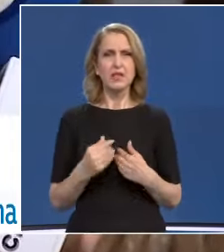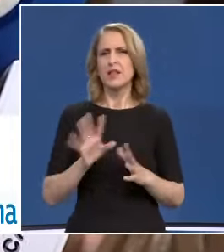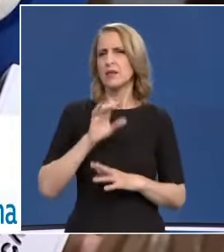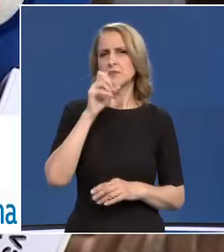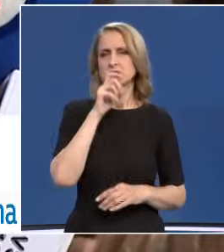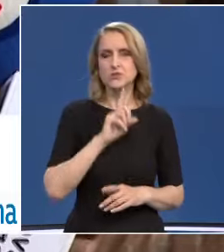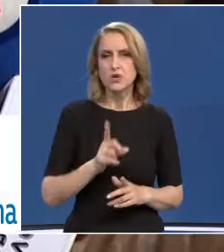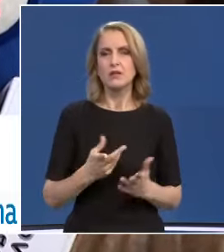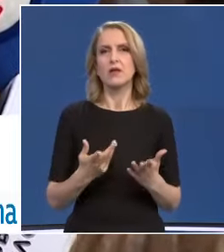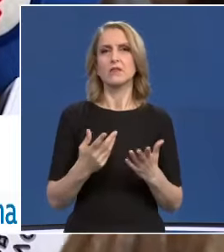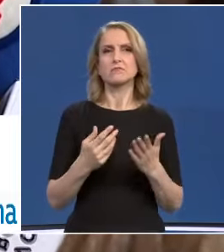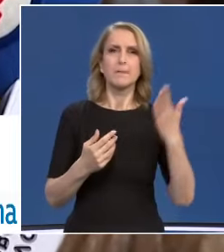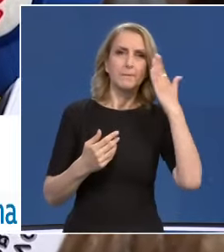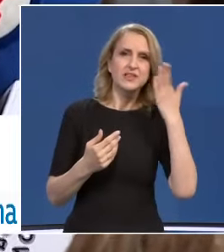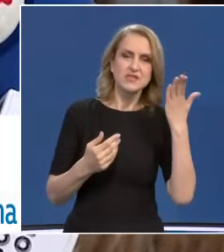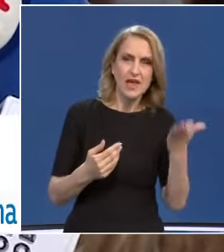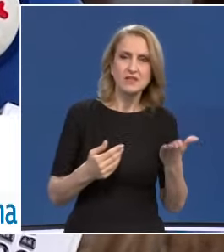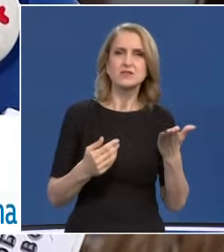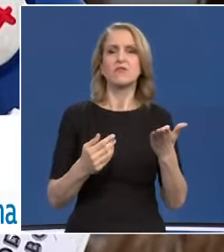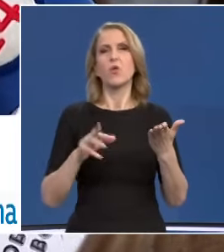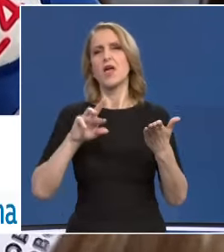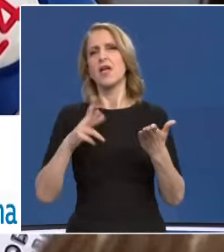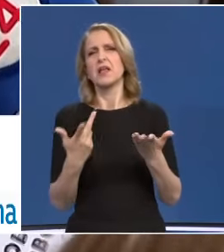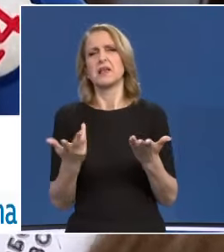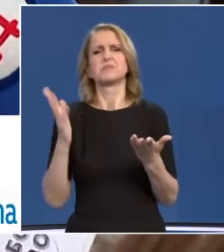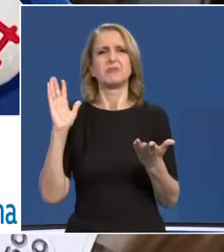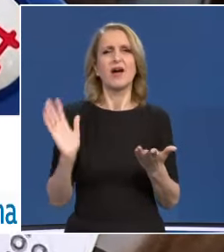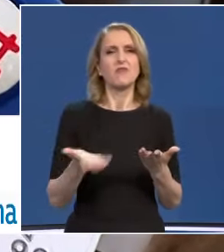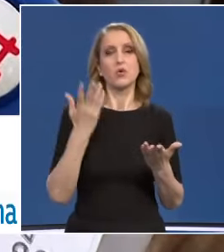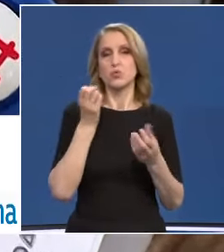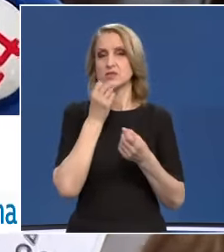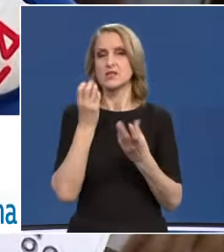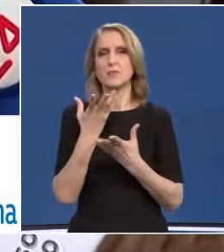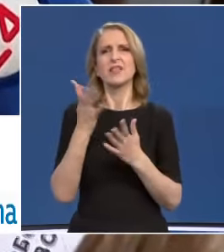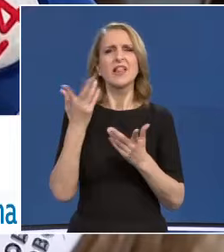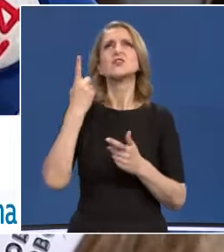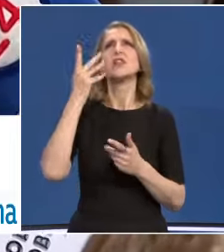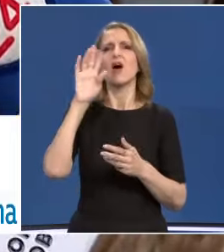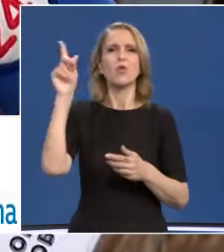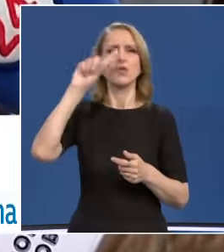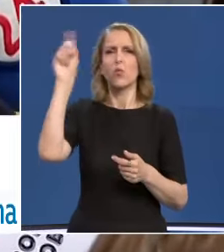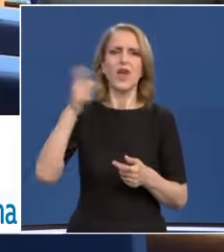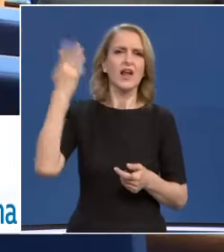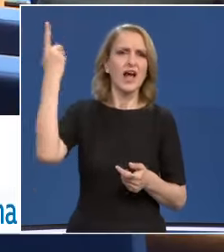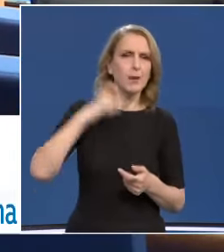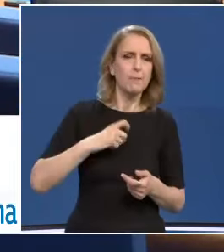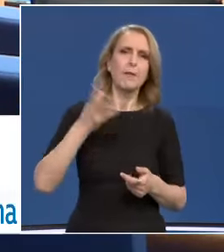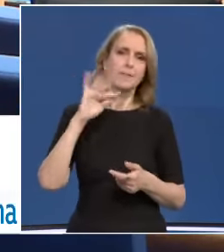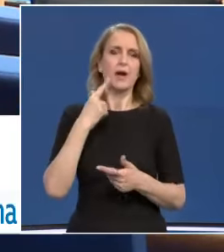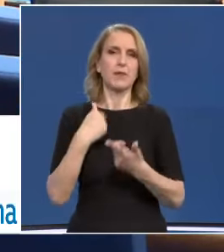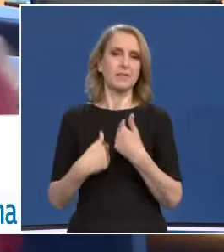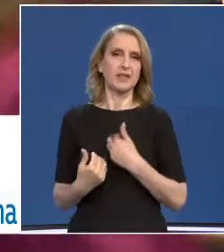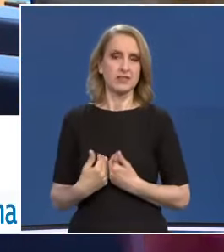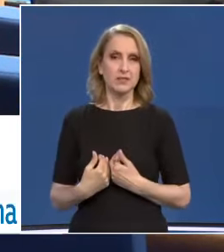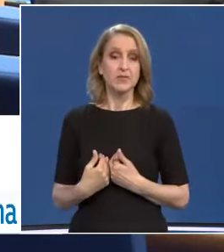оглед. Дали е министерство, дали е каквото и е събитие, дори гръм да го ударило някого. Всъщност